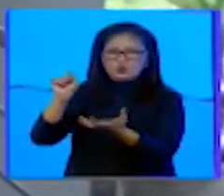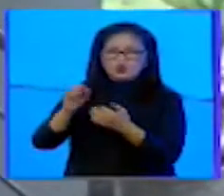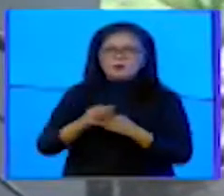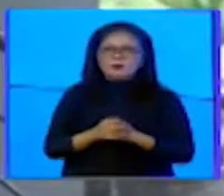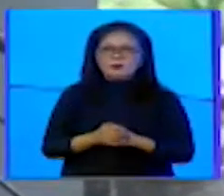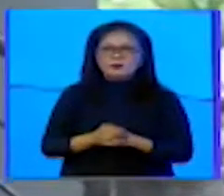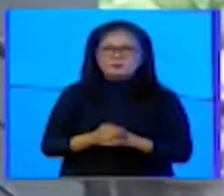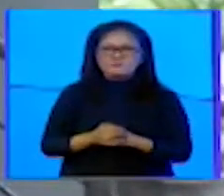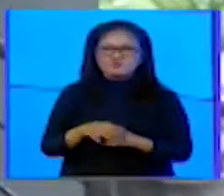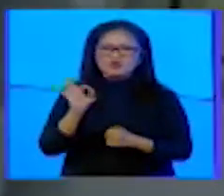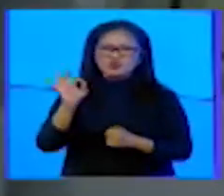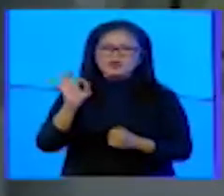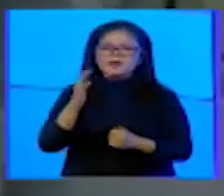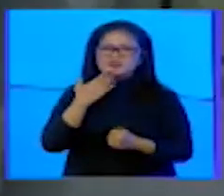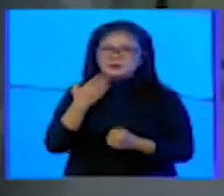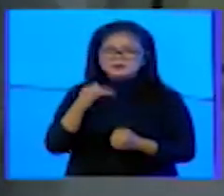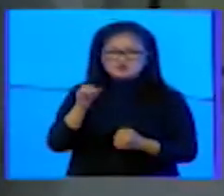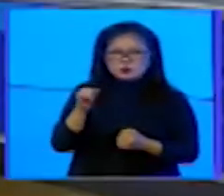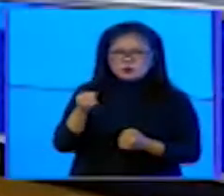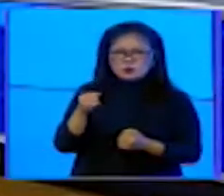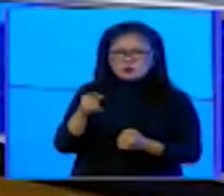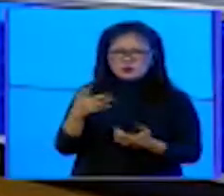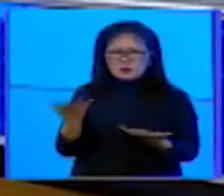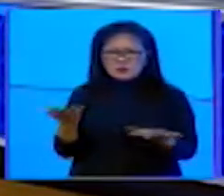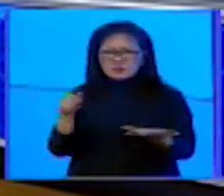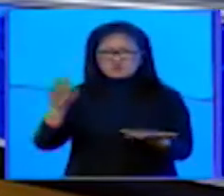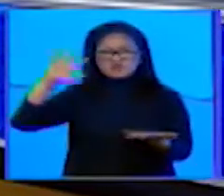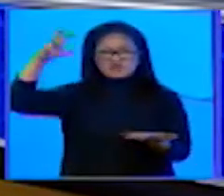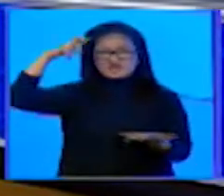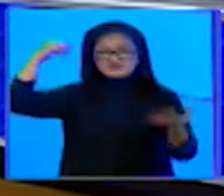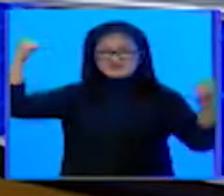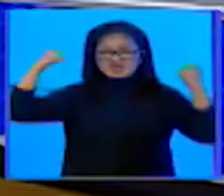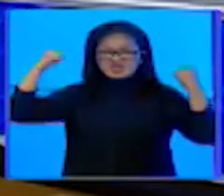kritis begitu. Baik Pak Joko Hastario ya. Kepala Dinas Kesehatan